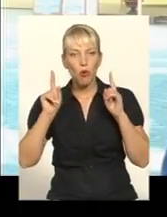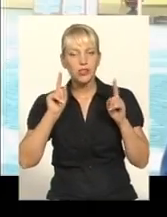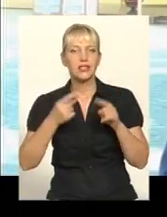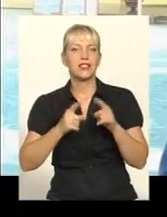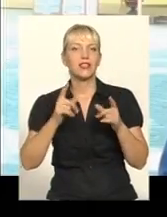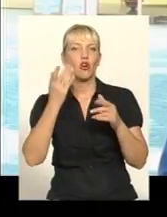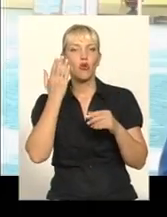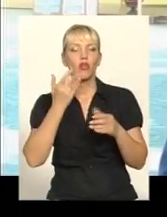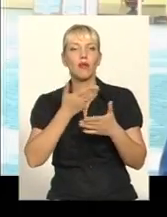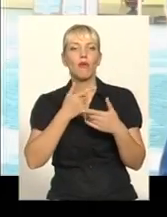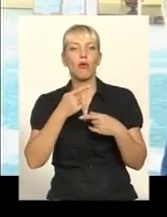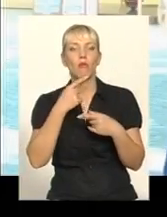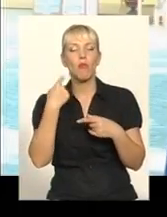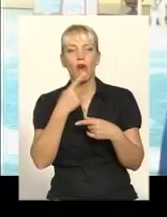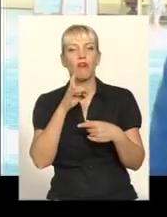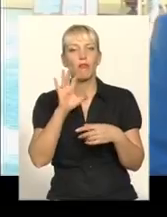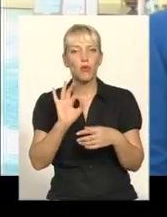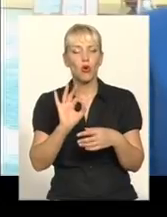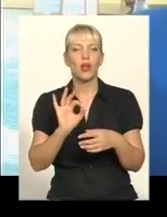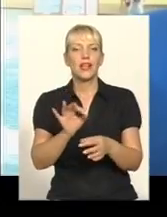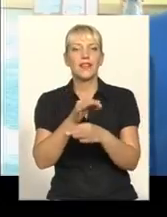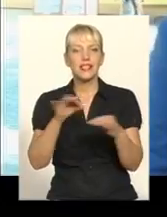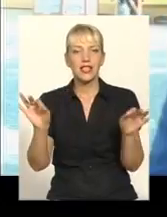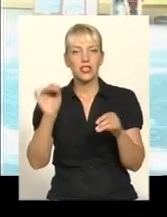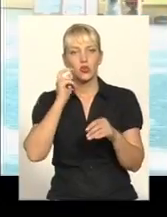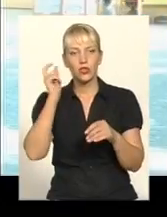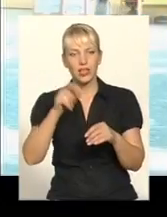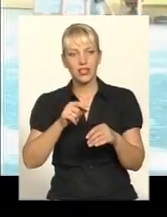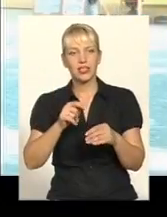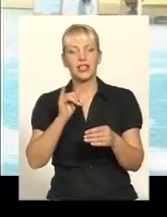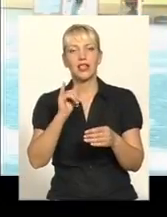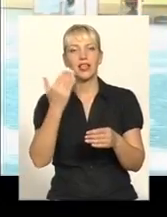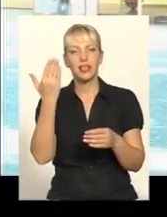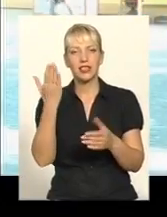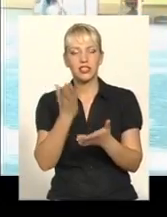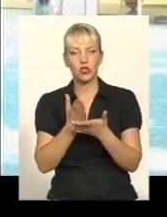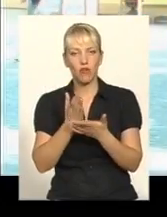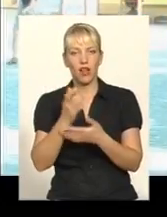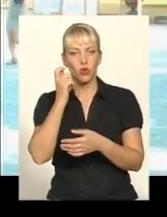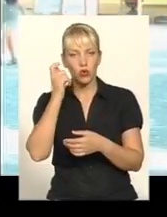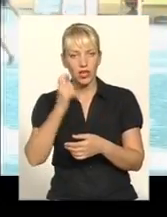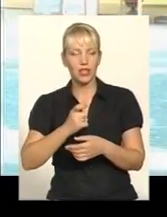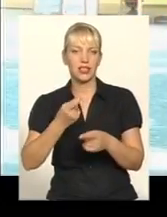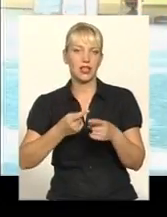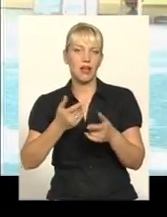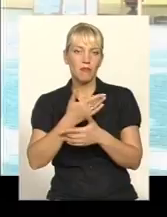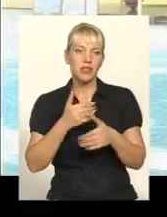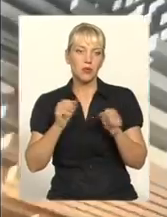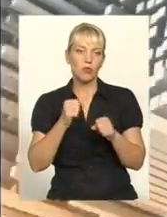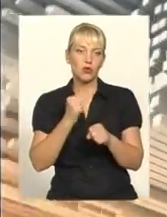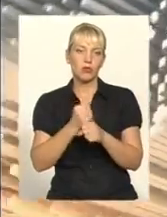про те, про незалежність держави, про її існування, ми спромоглися зробити такий гарний